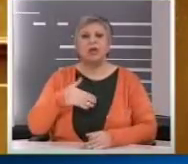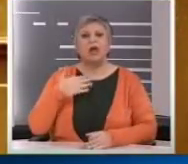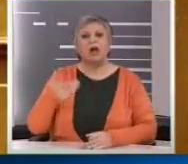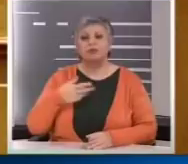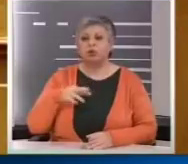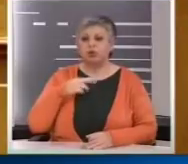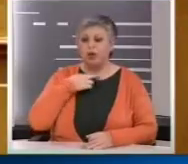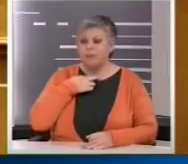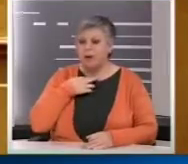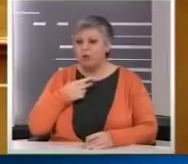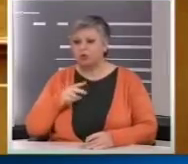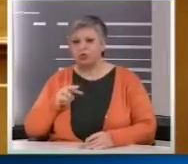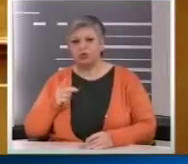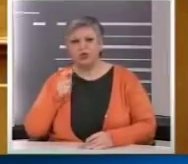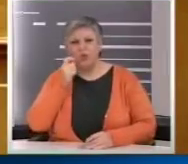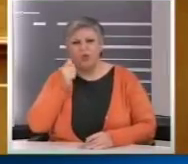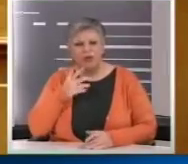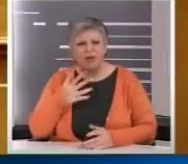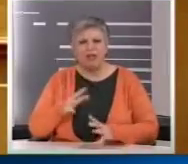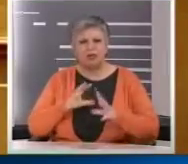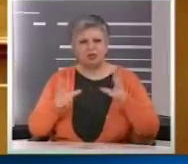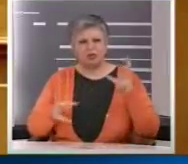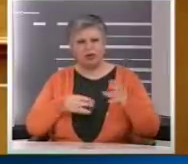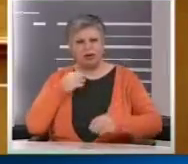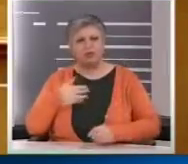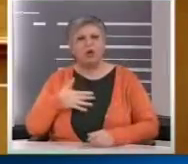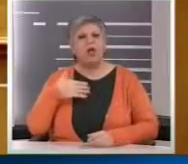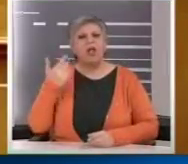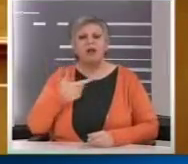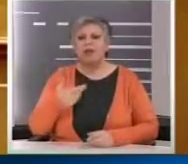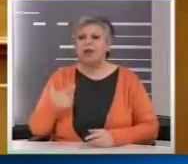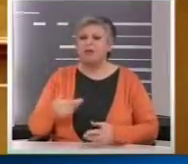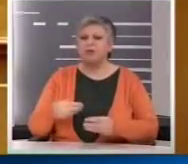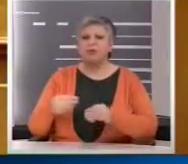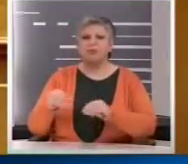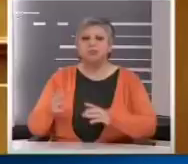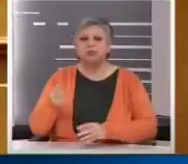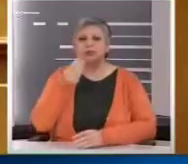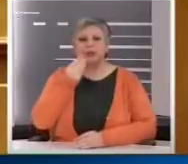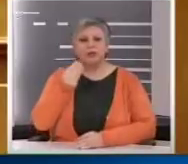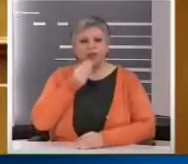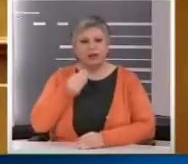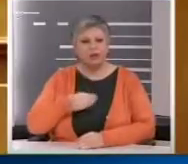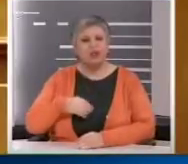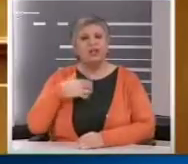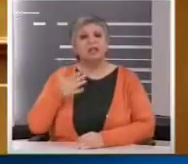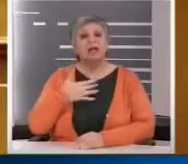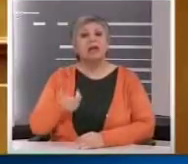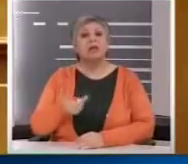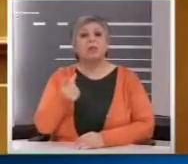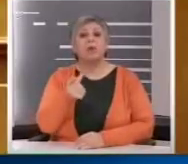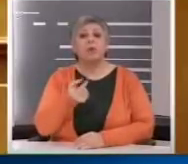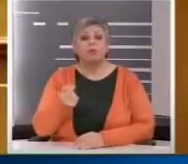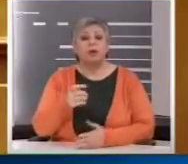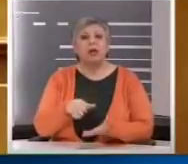γάμπρο, έδινε τη δουλειά της σίτησης των ξενών του Κελπνό αγοράζοντας 12 ευρώ τη μερίδα τα μπιζέλια, 12 τις